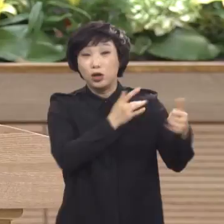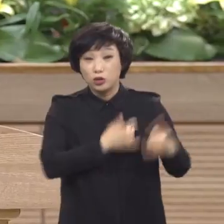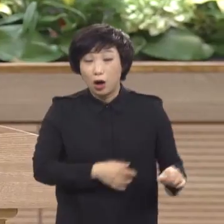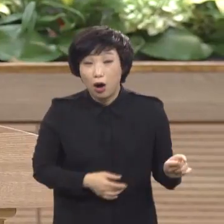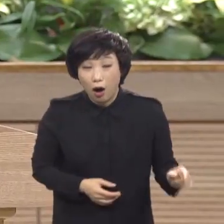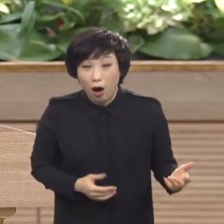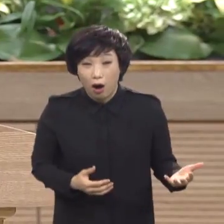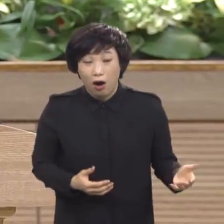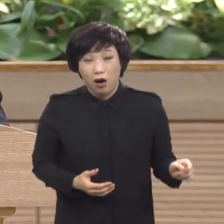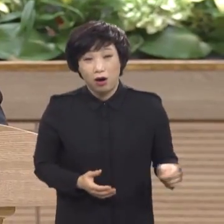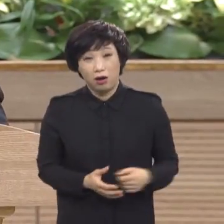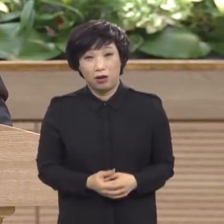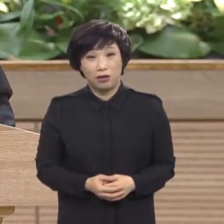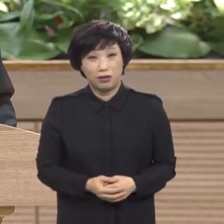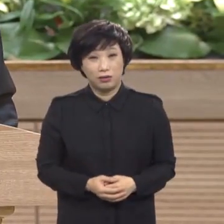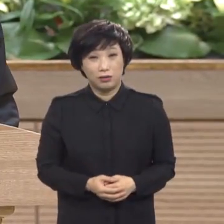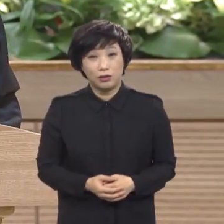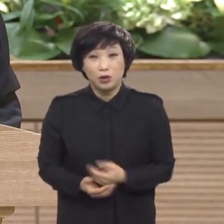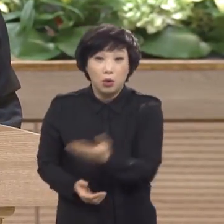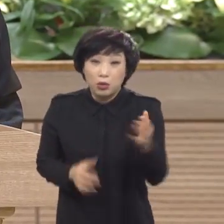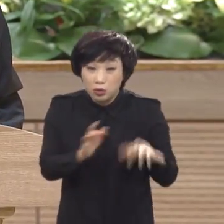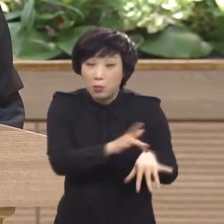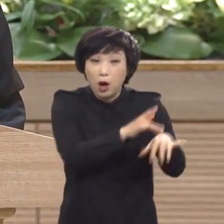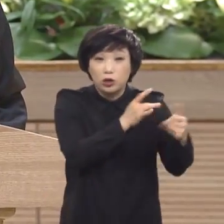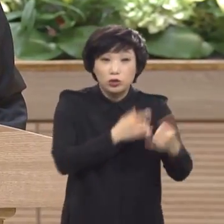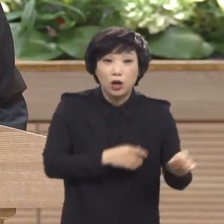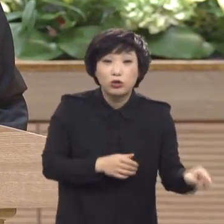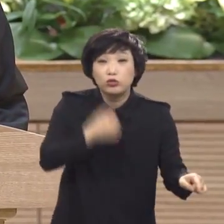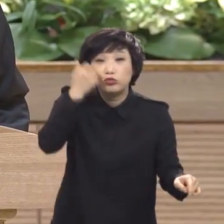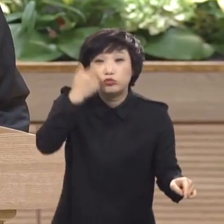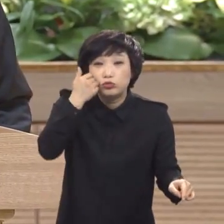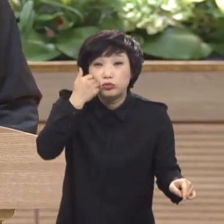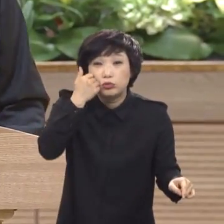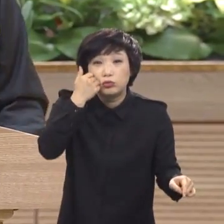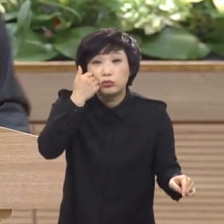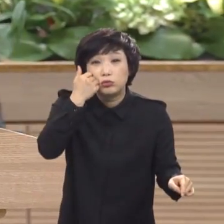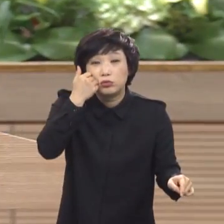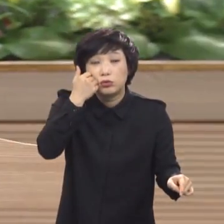마귀의 자녀. 그럼 마귀의 자녀가 누군가?